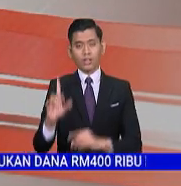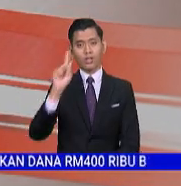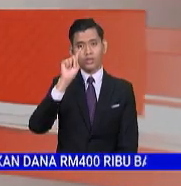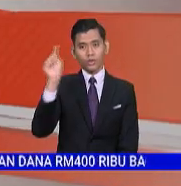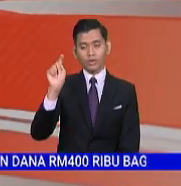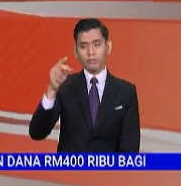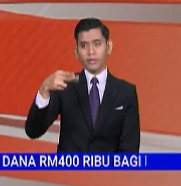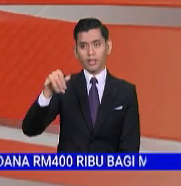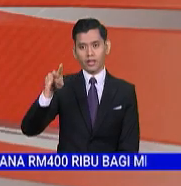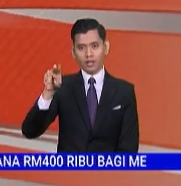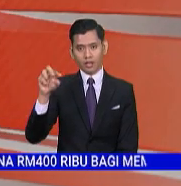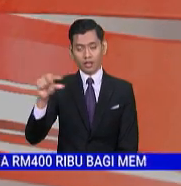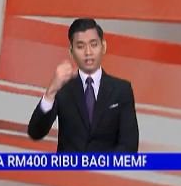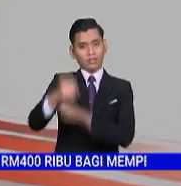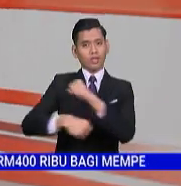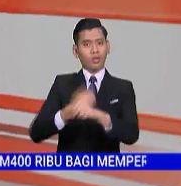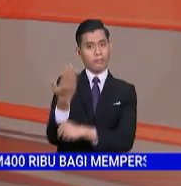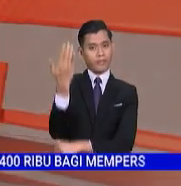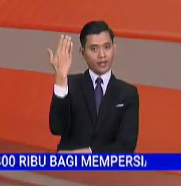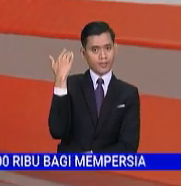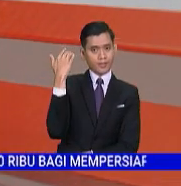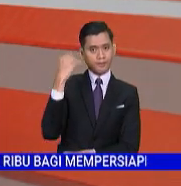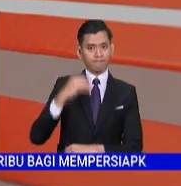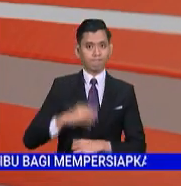Abdul Taib Mahmud tahun lepas.